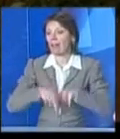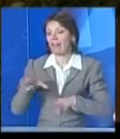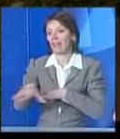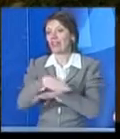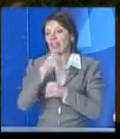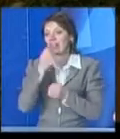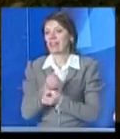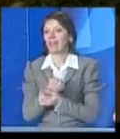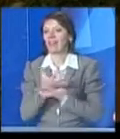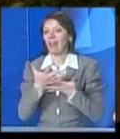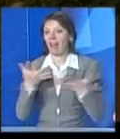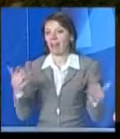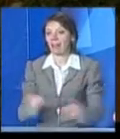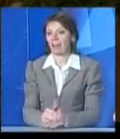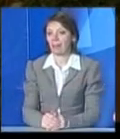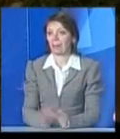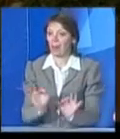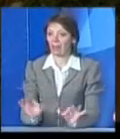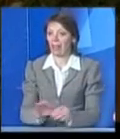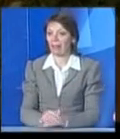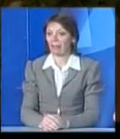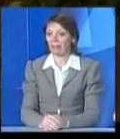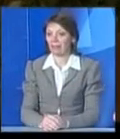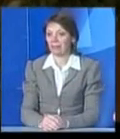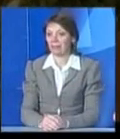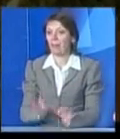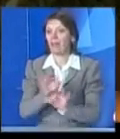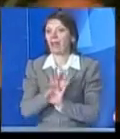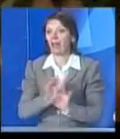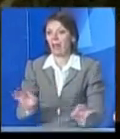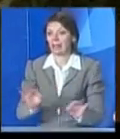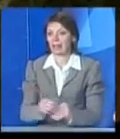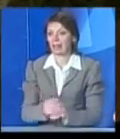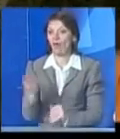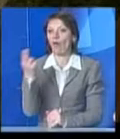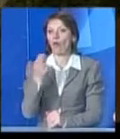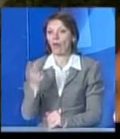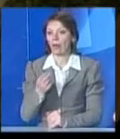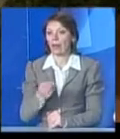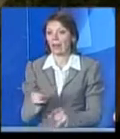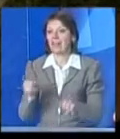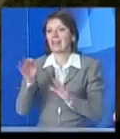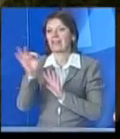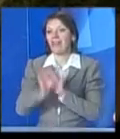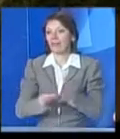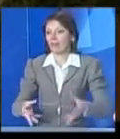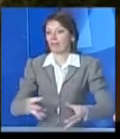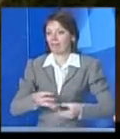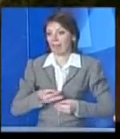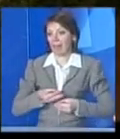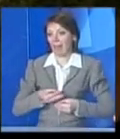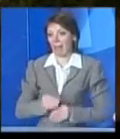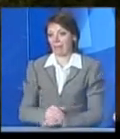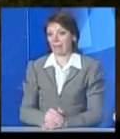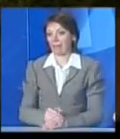зацвітає, як наречена, правда? Вона прекрасна, вона в тих кольорах, і зразу тобі йде